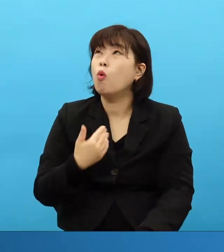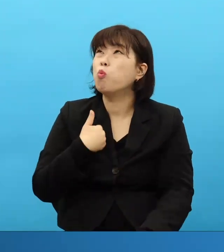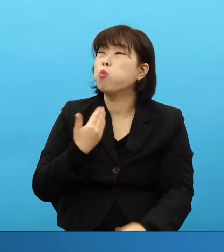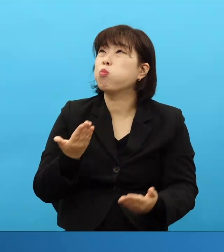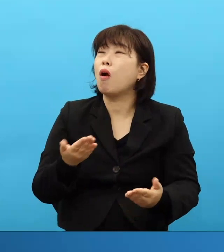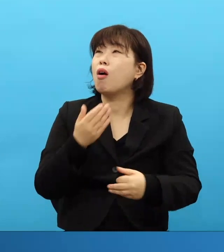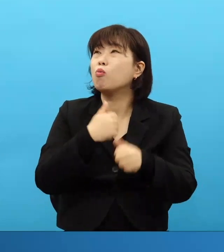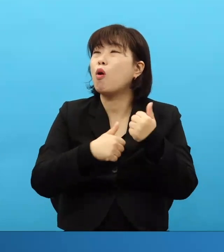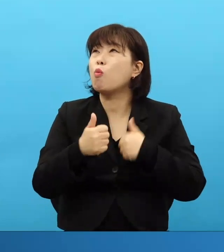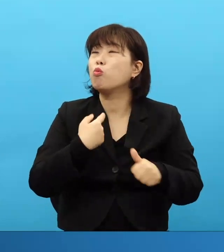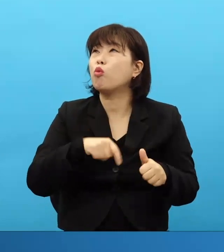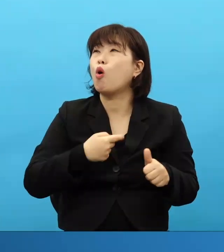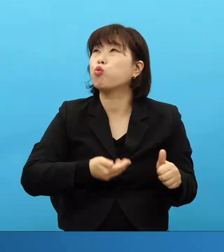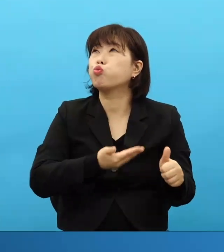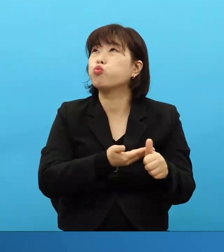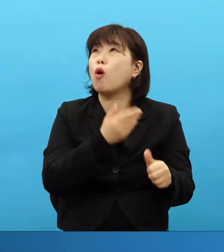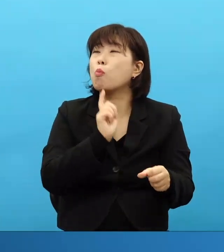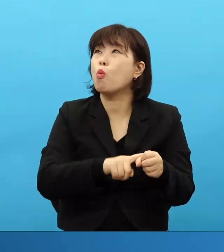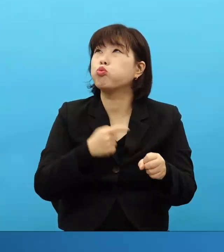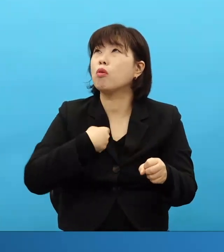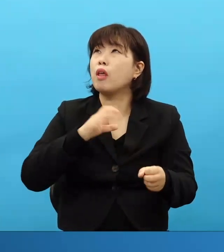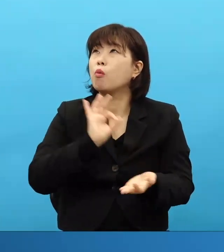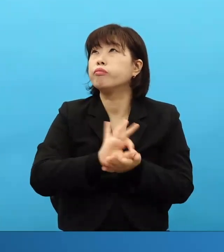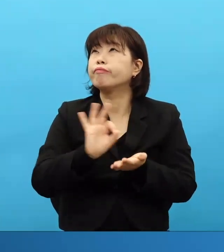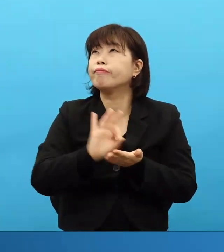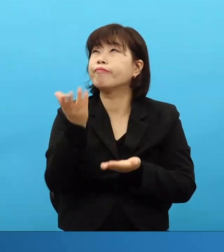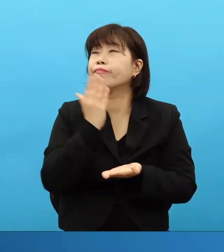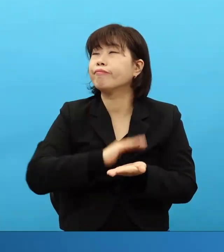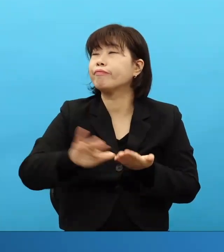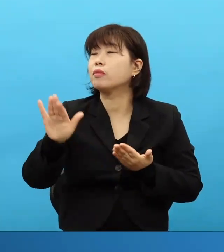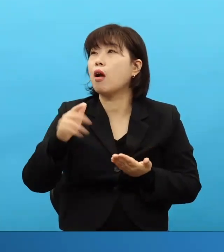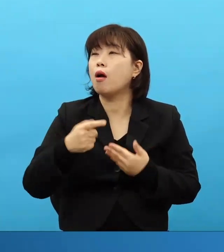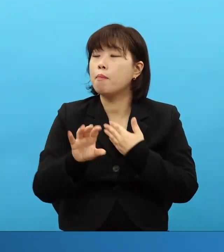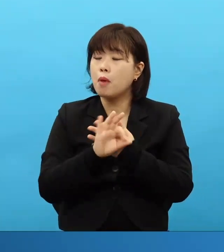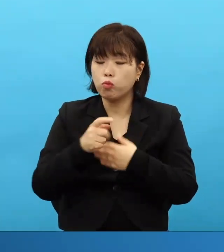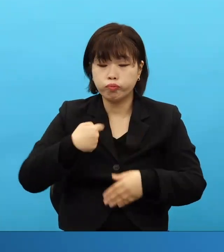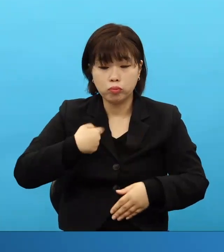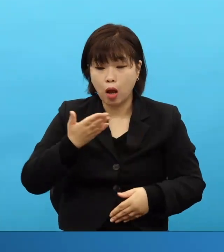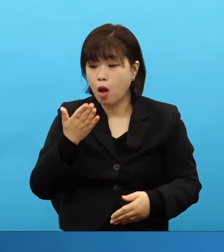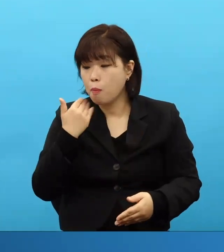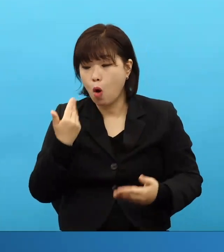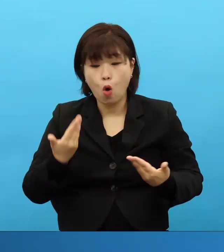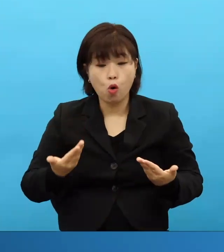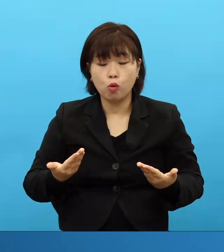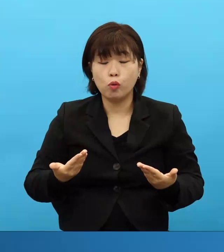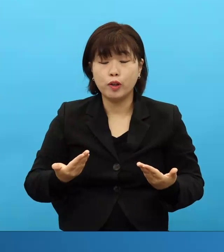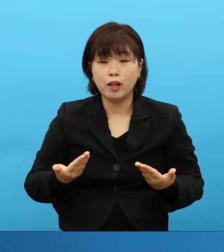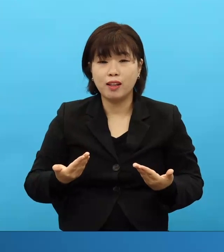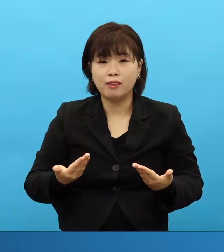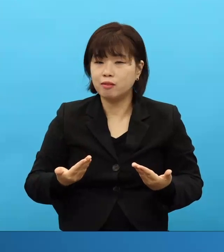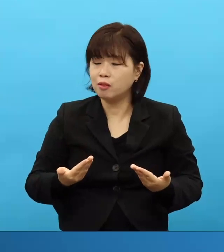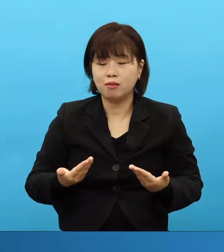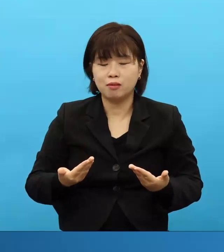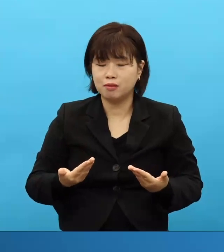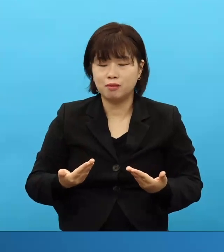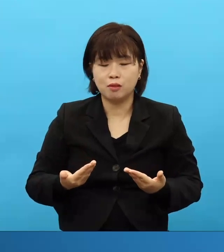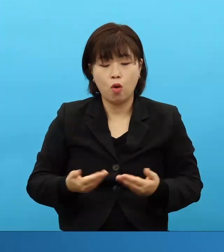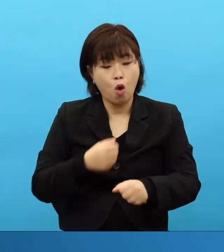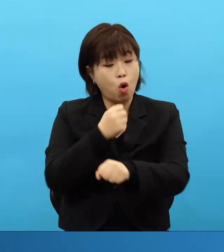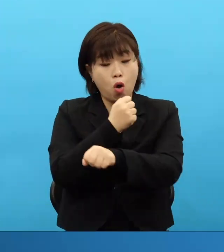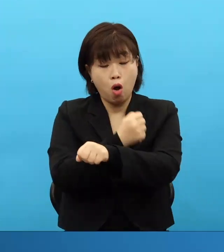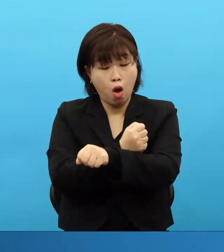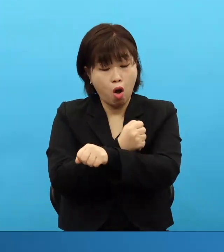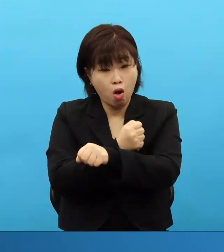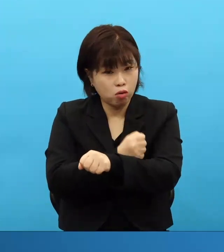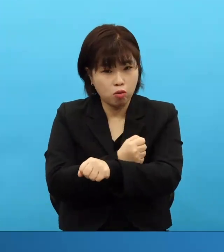우리를 키웠습니다. That in the past, our parents, they could not eat that much, they could not spend that much, but that's how they suffered and raised us. 그거는 헛수고가 아닙니다. But that was not laboring in